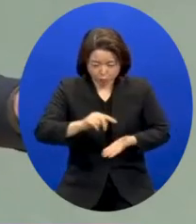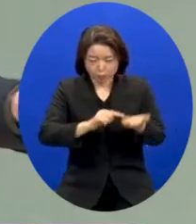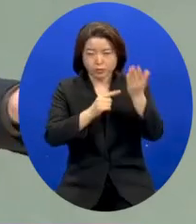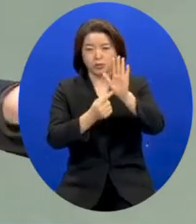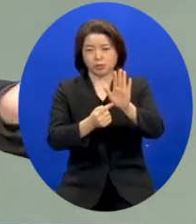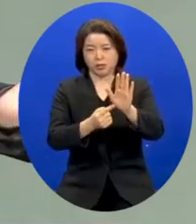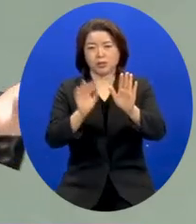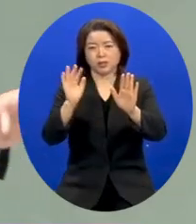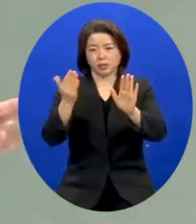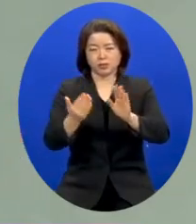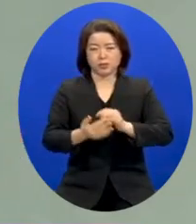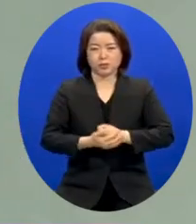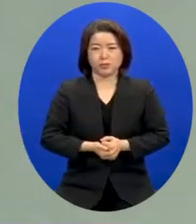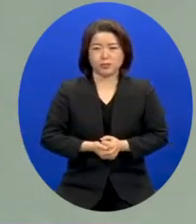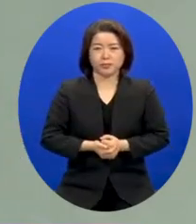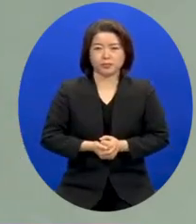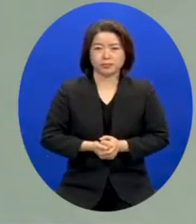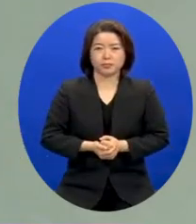거예요.